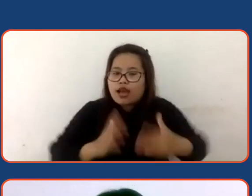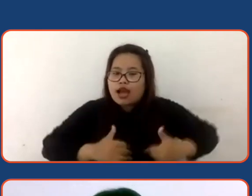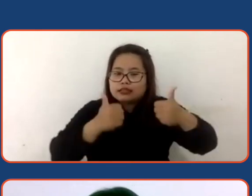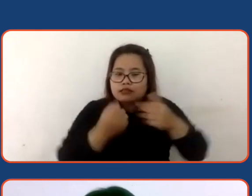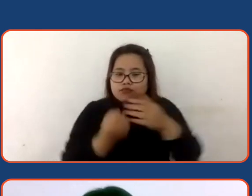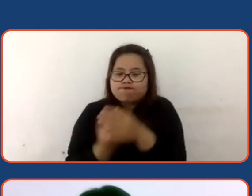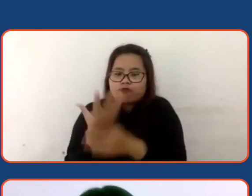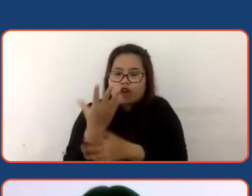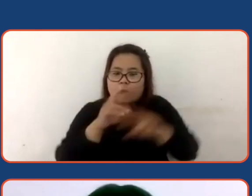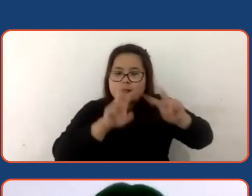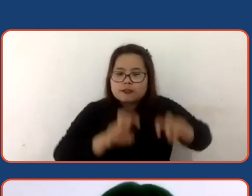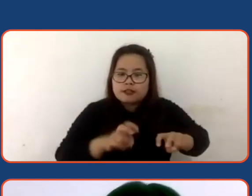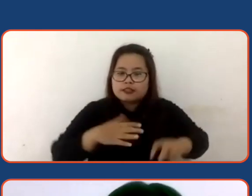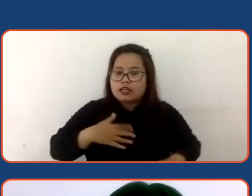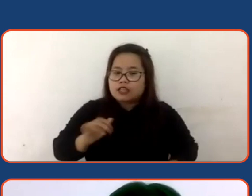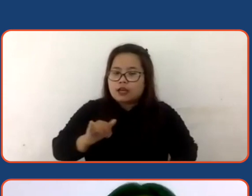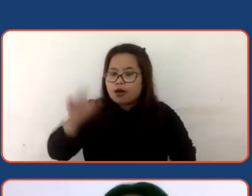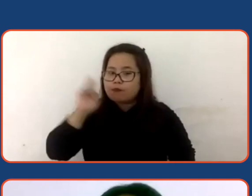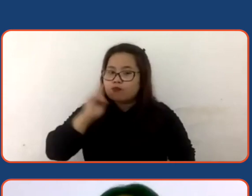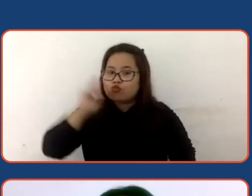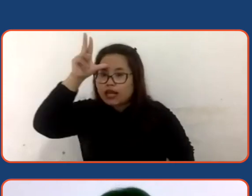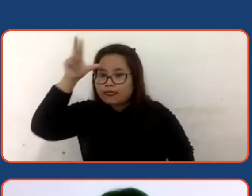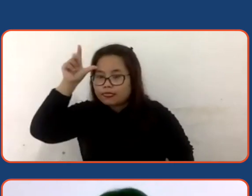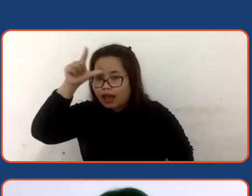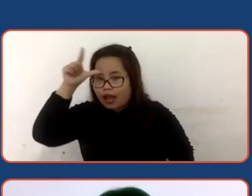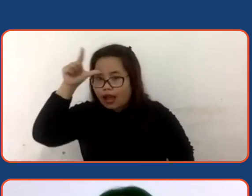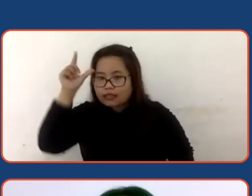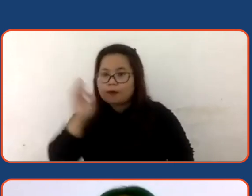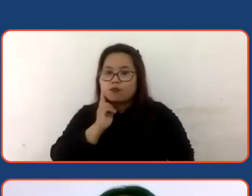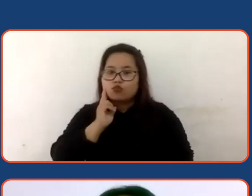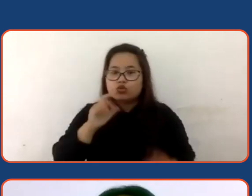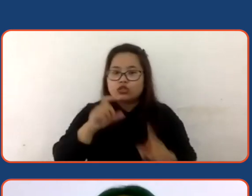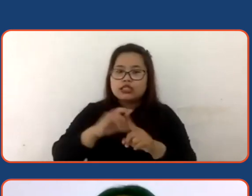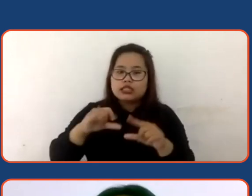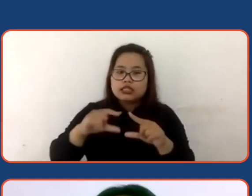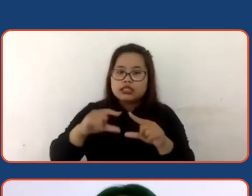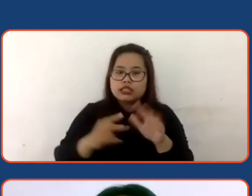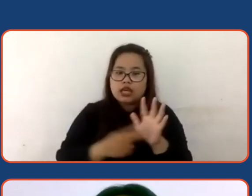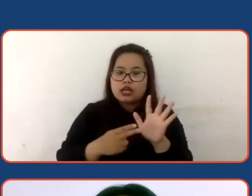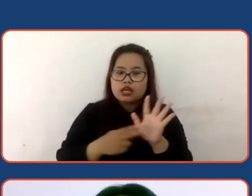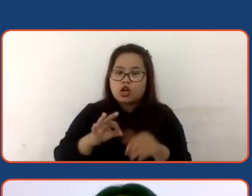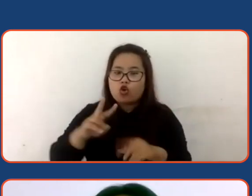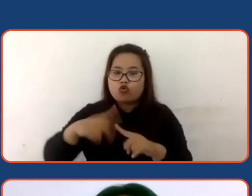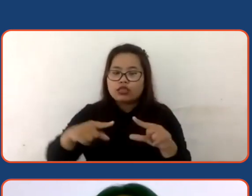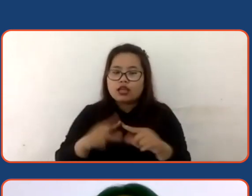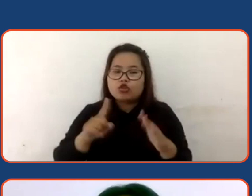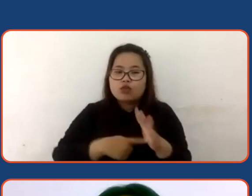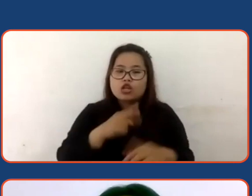ya saya dan juga Bu lintang dan Boediono kita saat itu kau dimulai dari tahun 2018